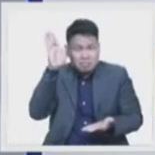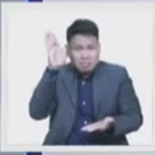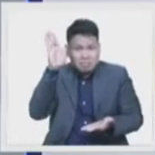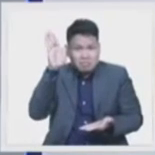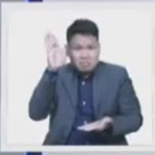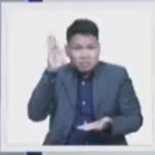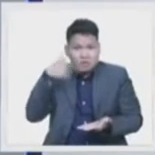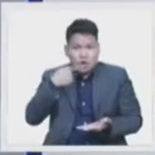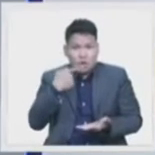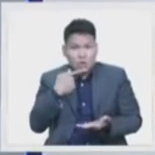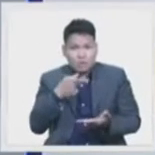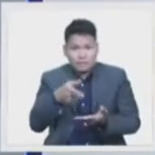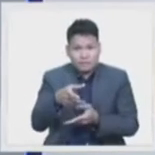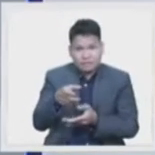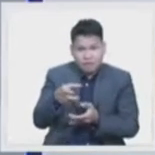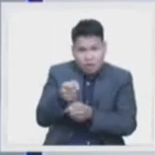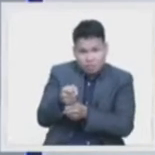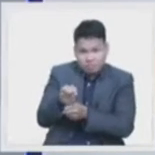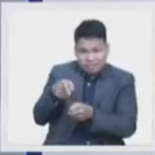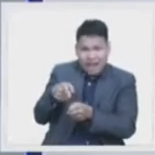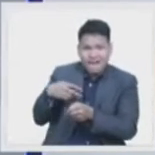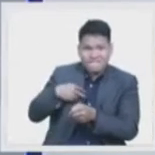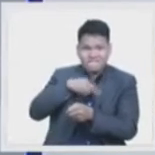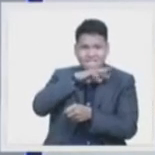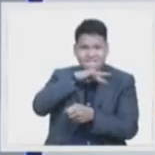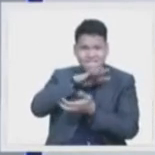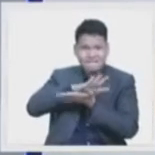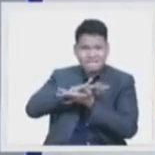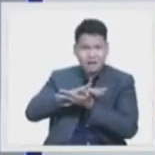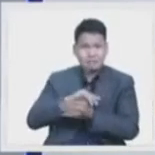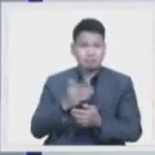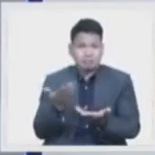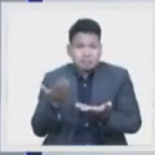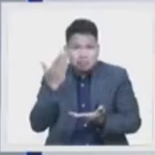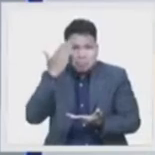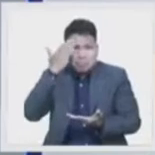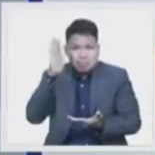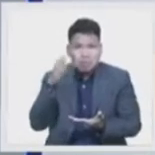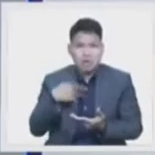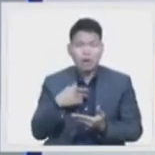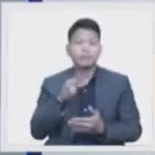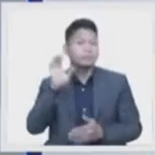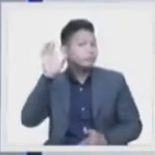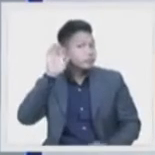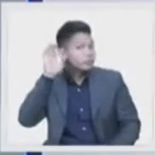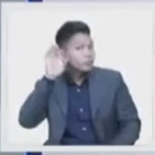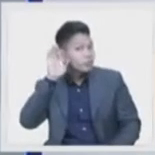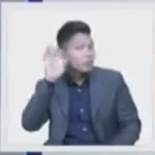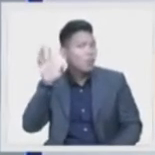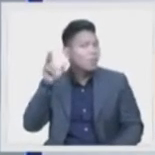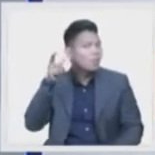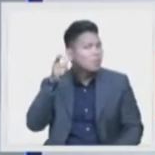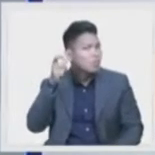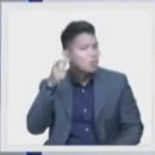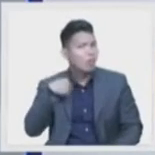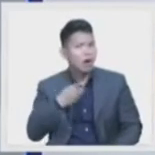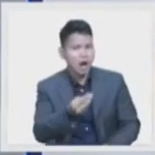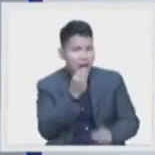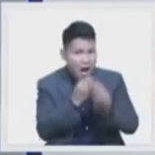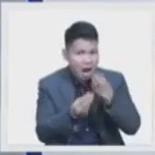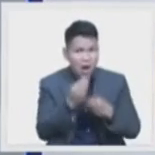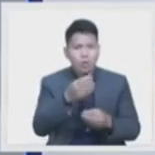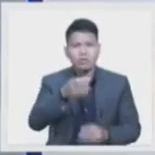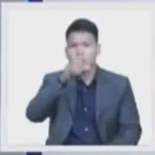atong gikuptan COVID na wala ito. Wasa ta kabalo nga ang atong gipaminawan o atong gikaon, ang